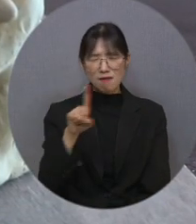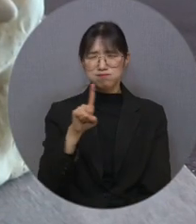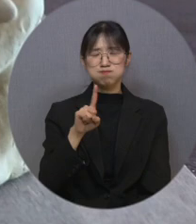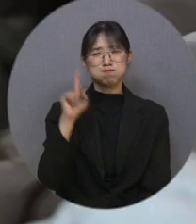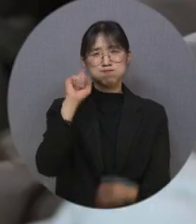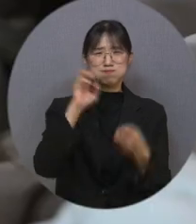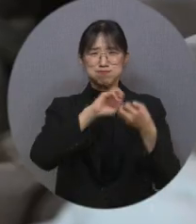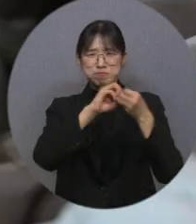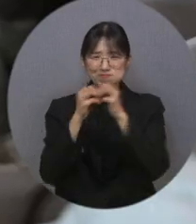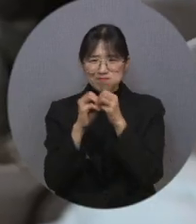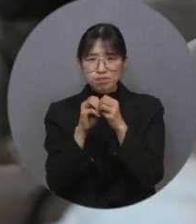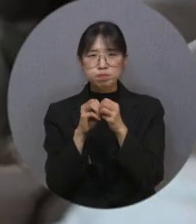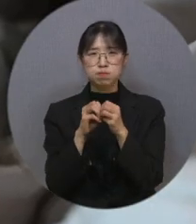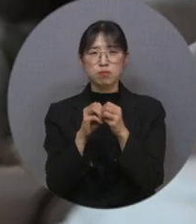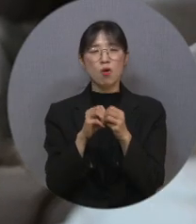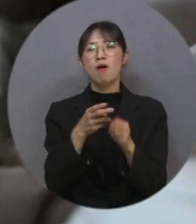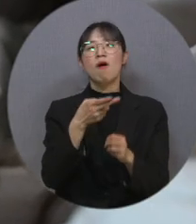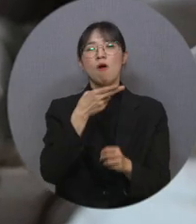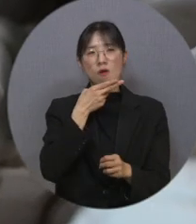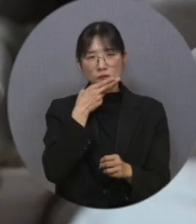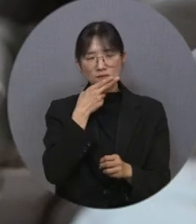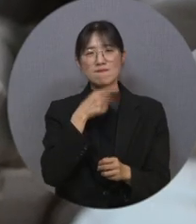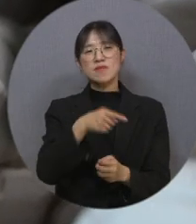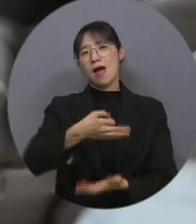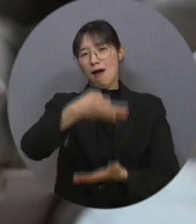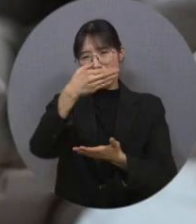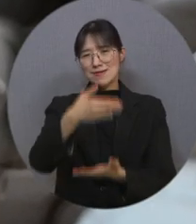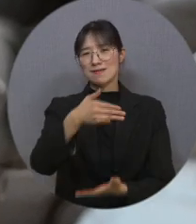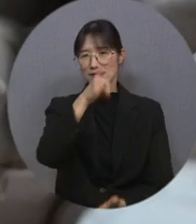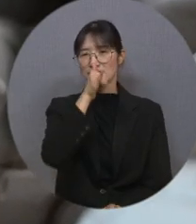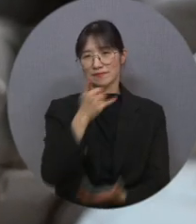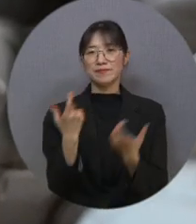꾸밈 없는 절대 가치가 있다고 합니다.